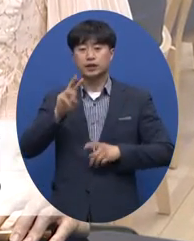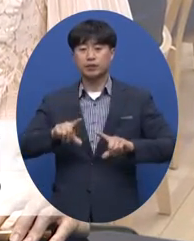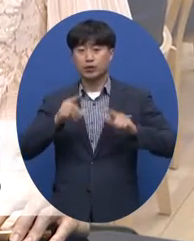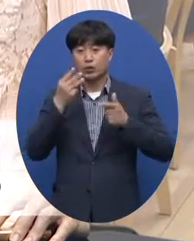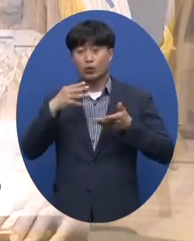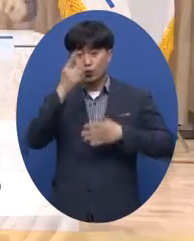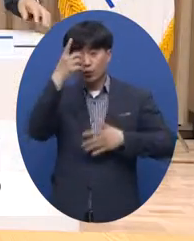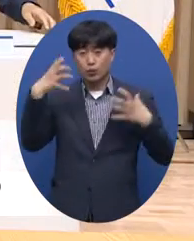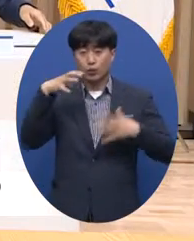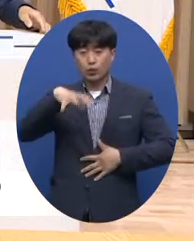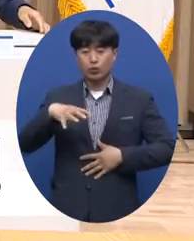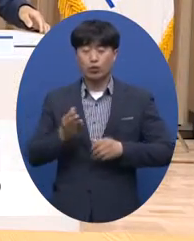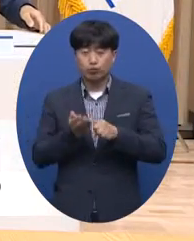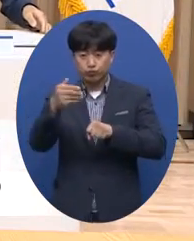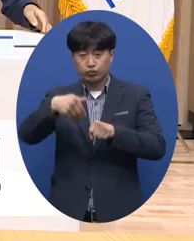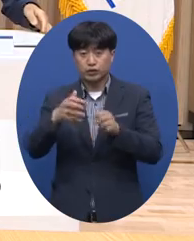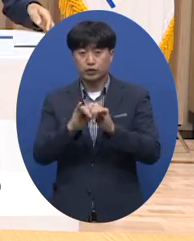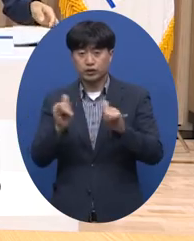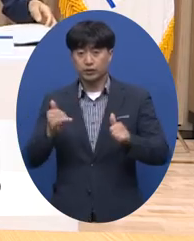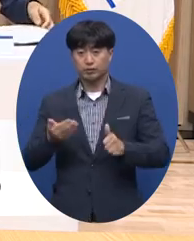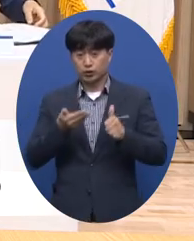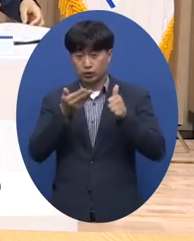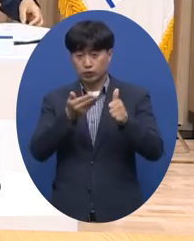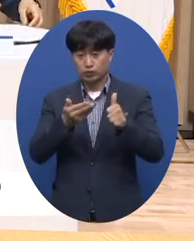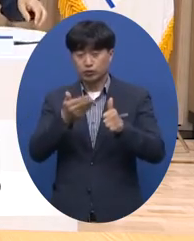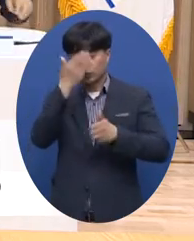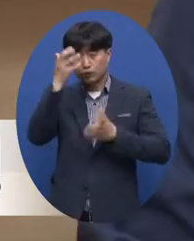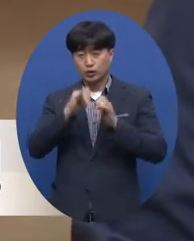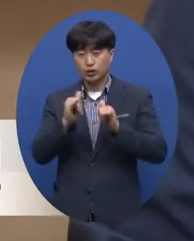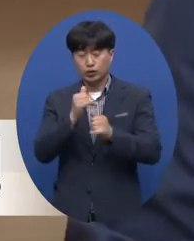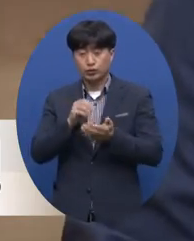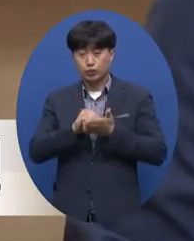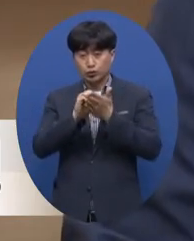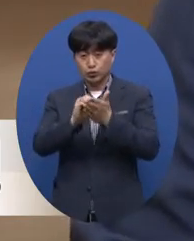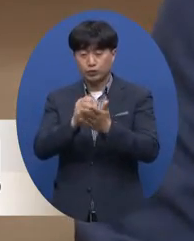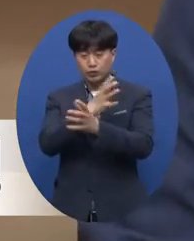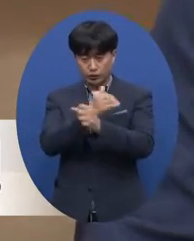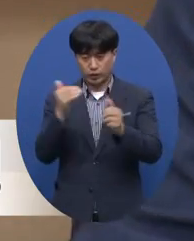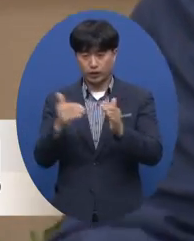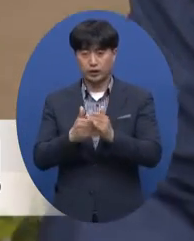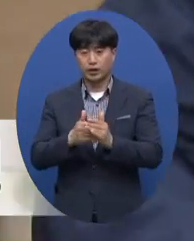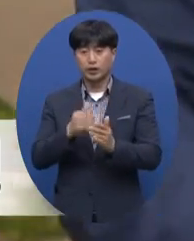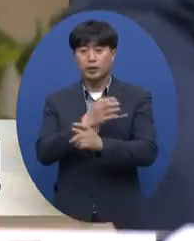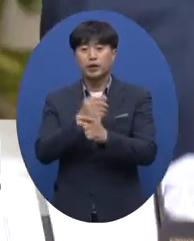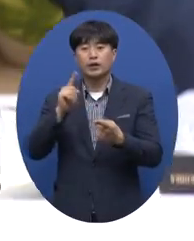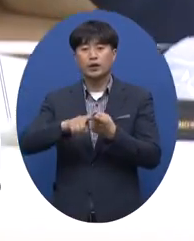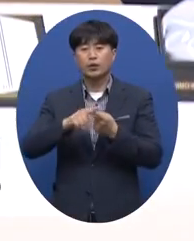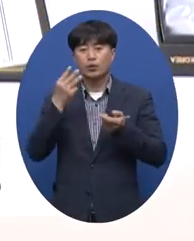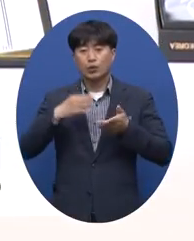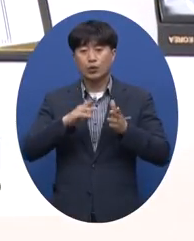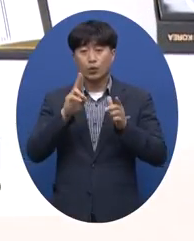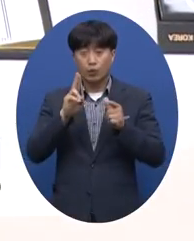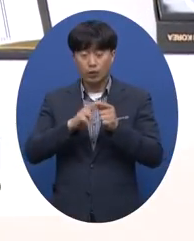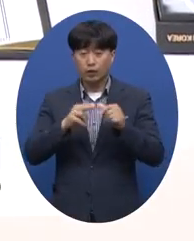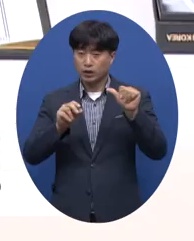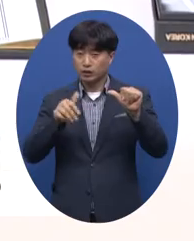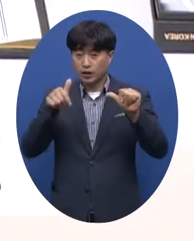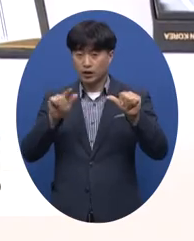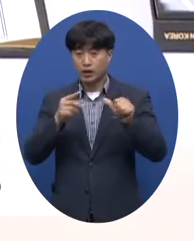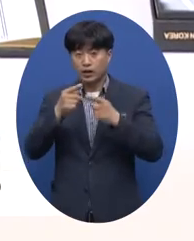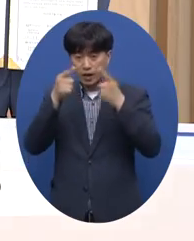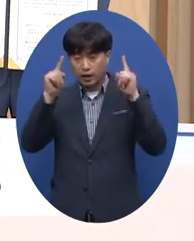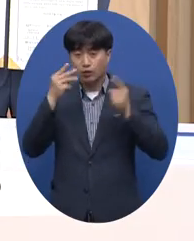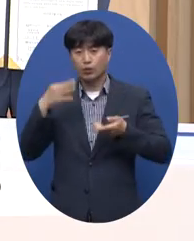23일 경기도청에서 무역인재 양성 및 청년 취업 지원 업무 협약을 체결했습니다. 협약에 따라 경기도와